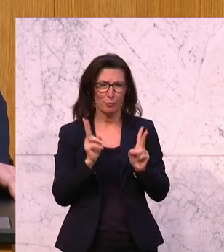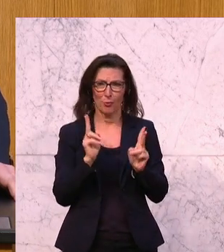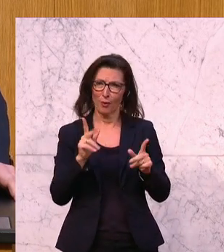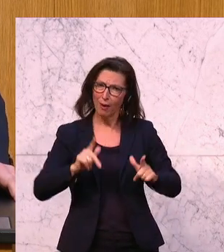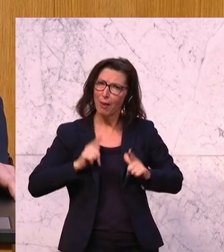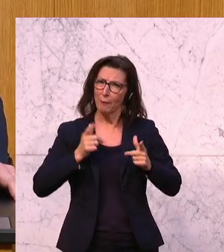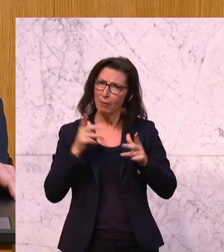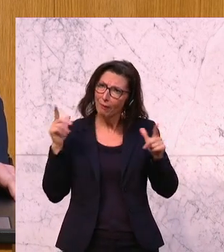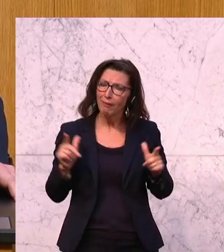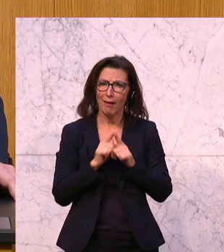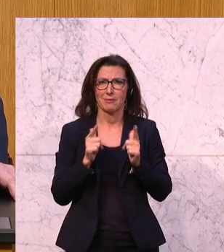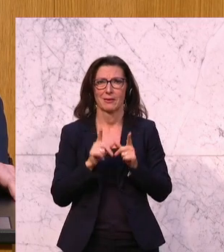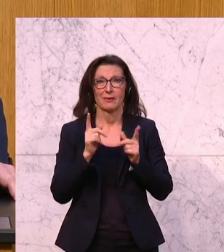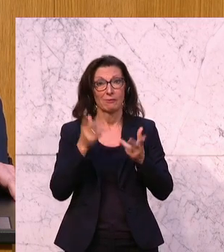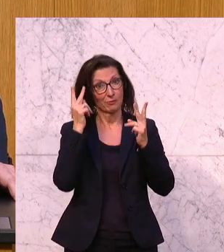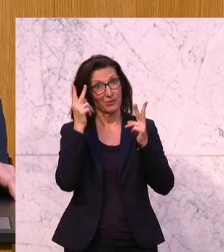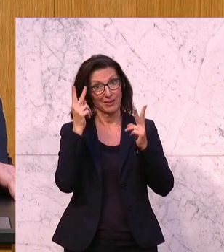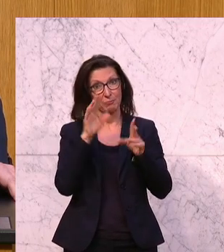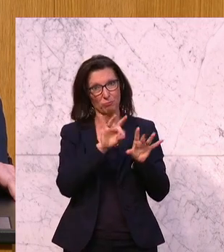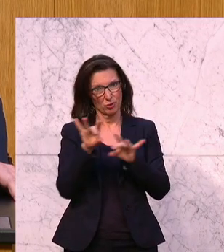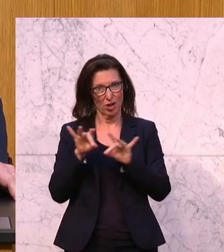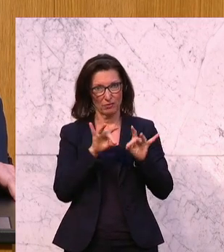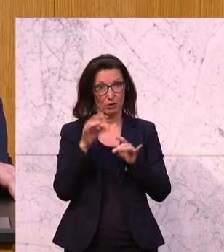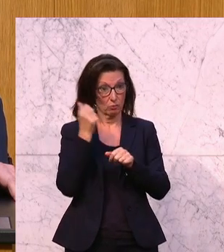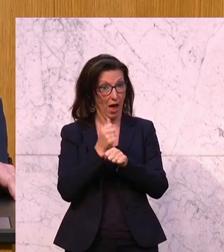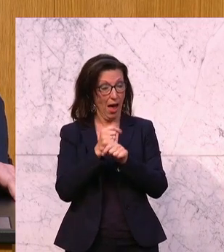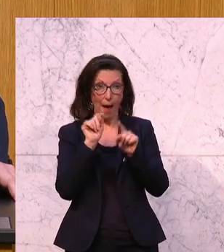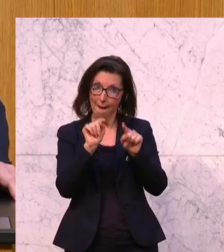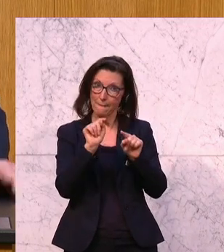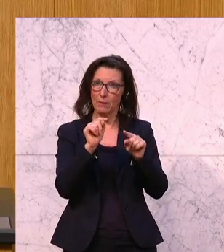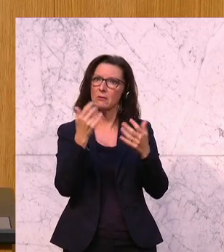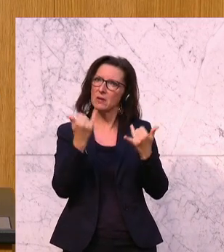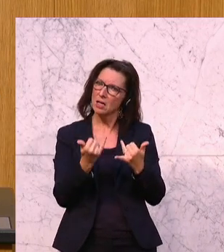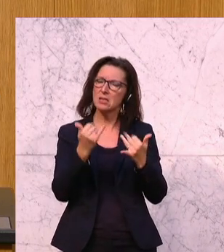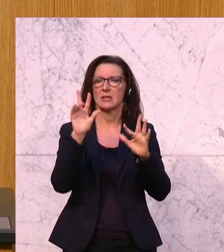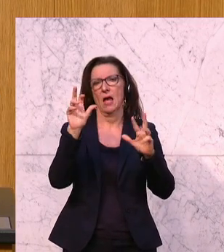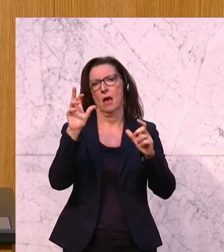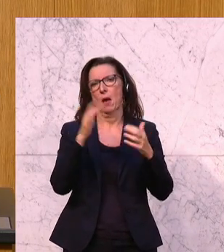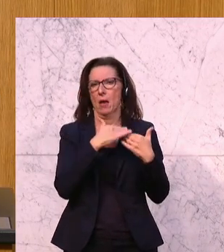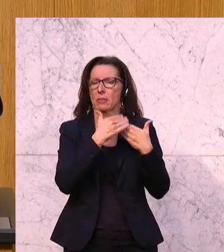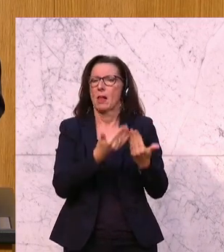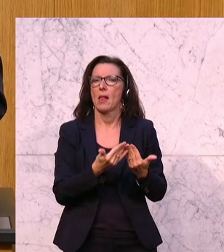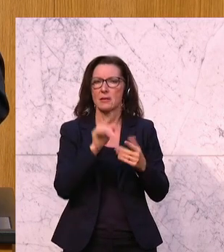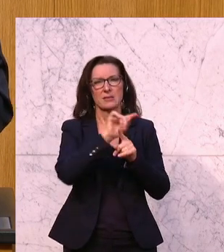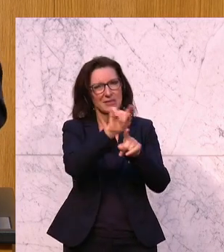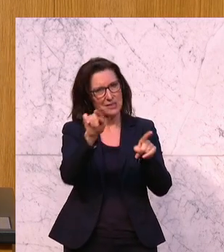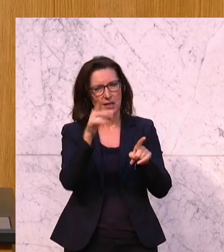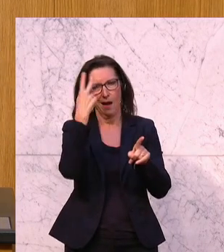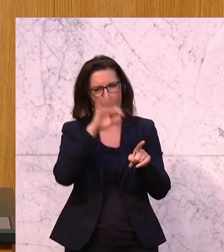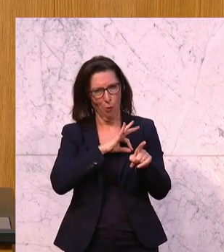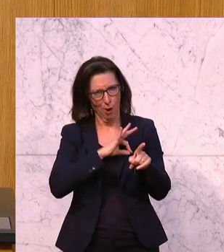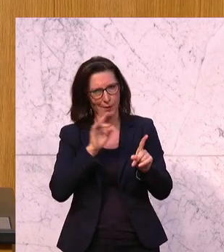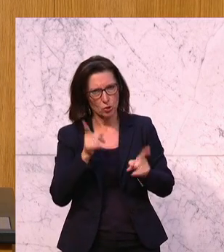dass Menschen in Beschäftigung kommen. Und wir haben den Faktor Arbeit dementsprechend auch entlastet. Und das müssen auch Sie zur Kenntnis nehmen, Herr Kollege Wurm. In dem